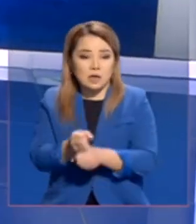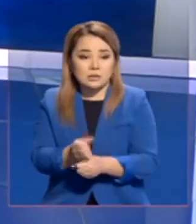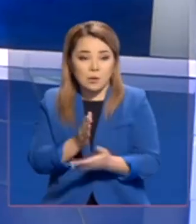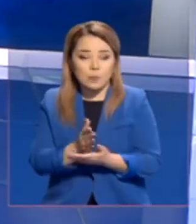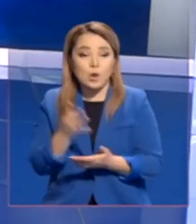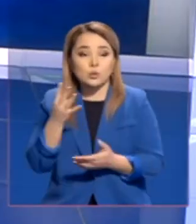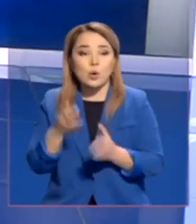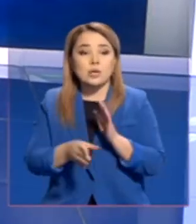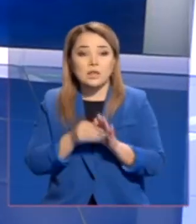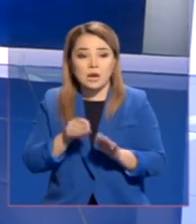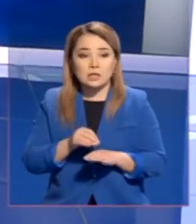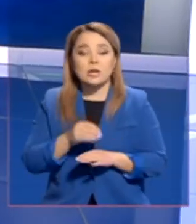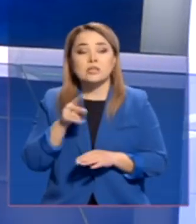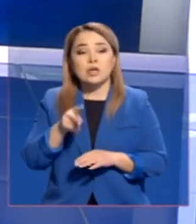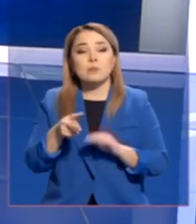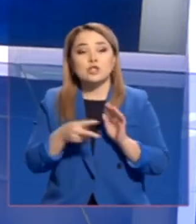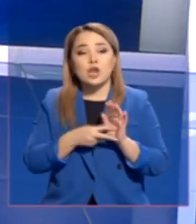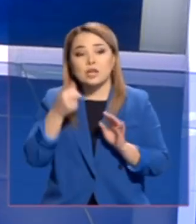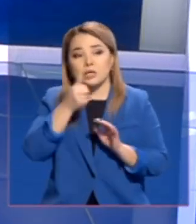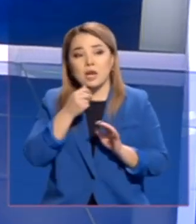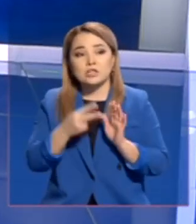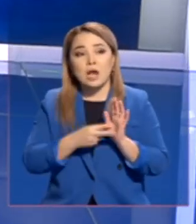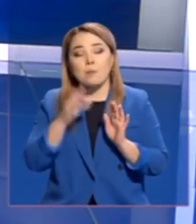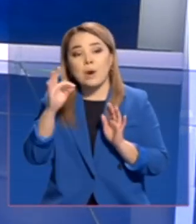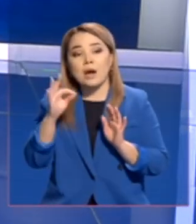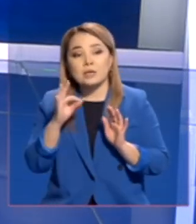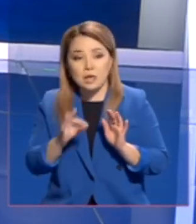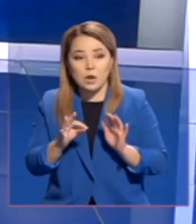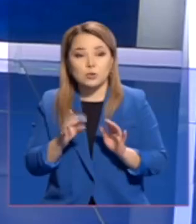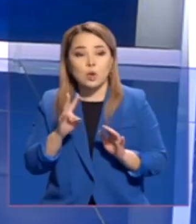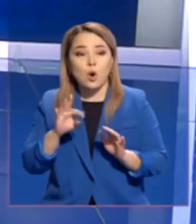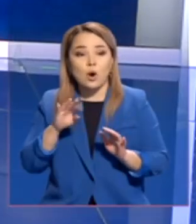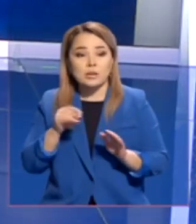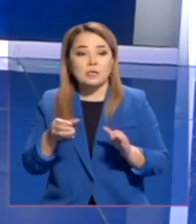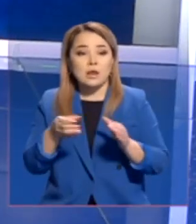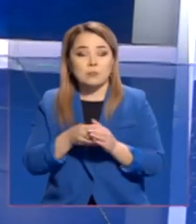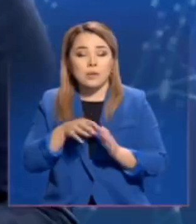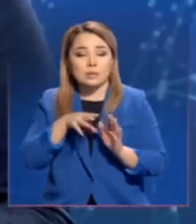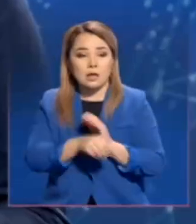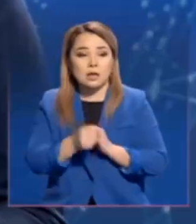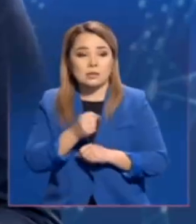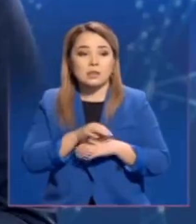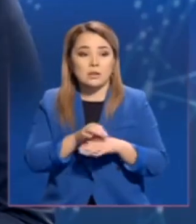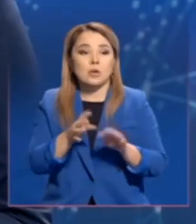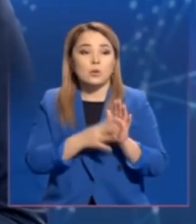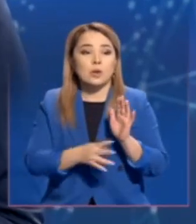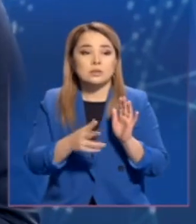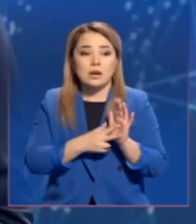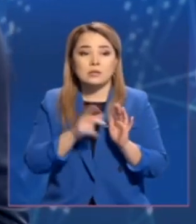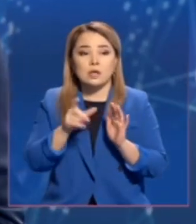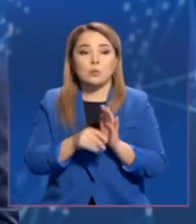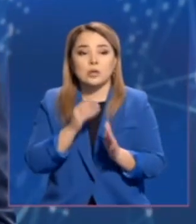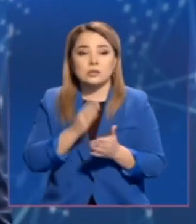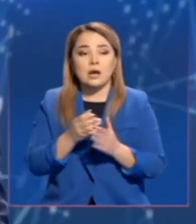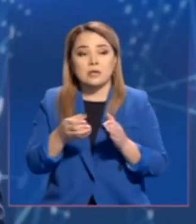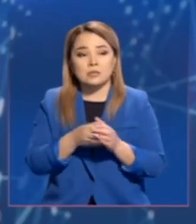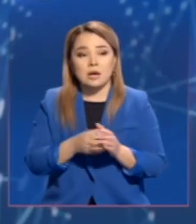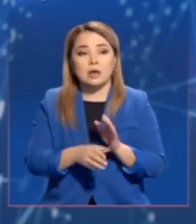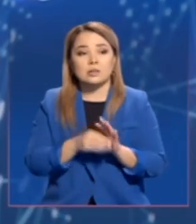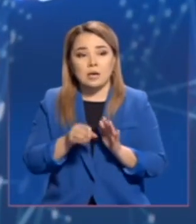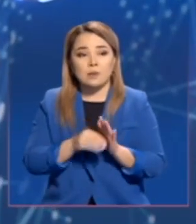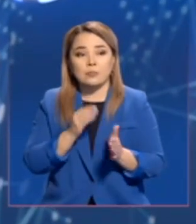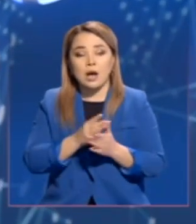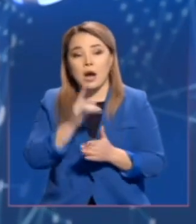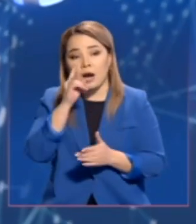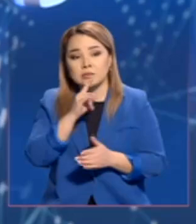Ал 4-ші сайланымда 2007 жылы 7% межеден Нұр Отан ғана өте алған екен. 98 депутат партиялық тізім бойынша сайланса,